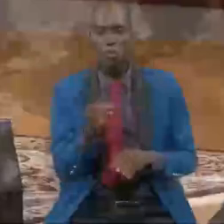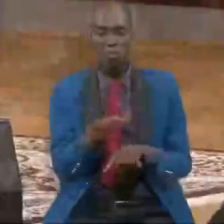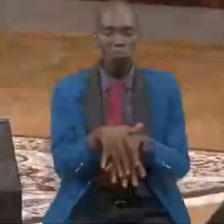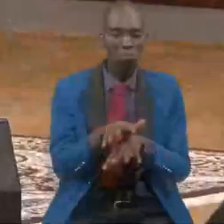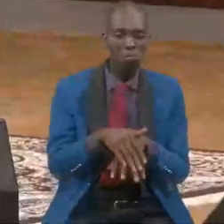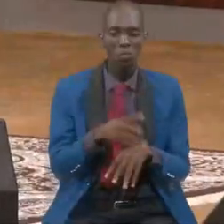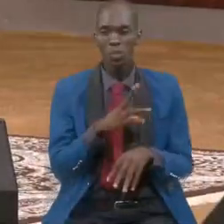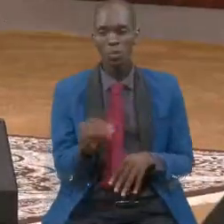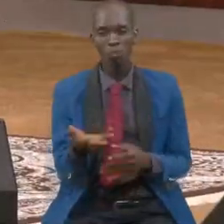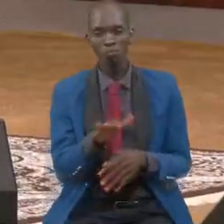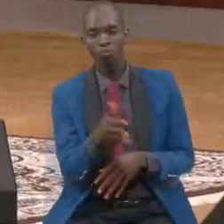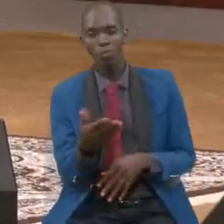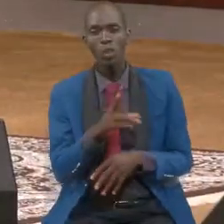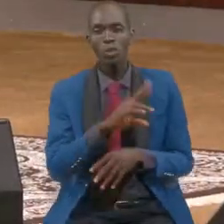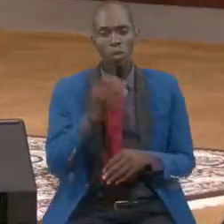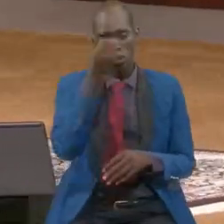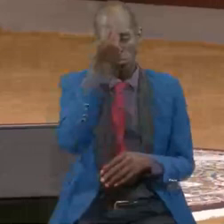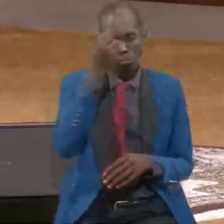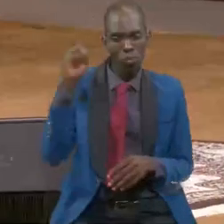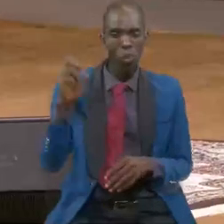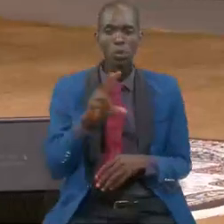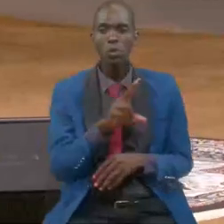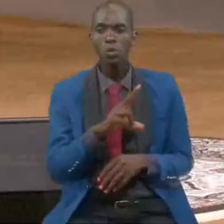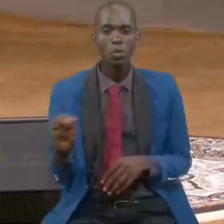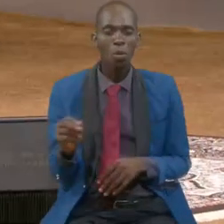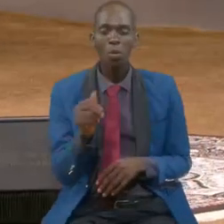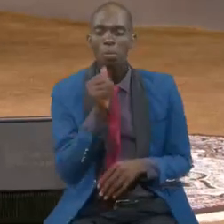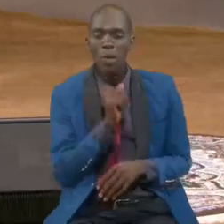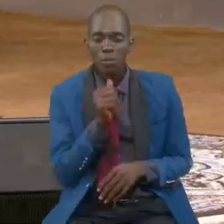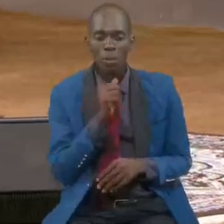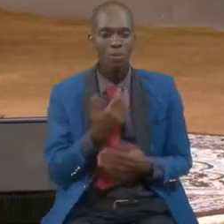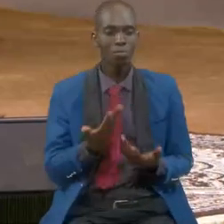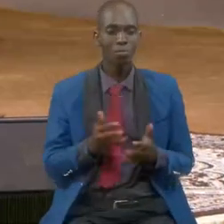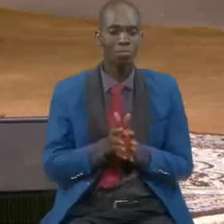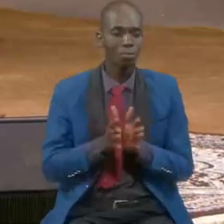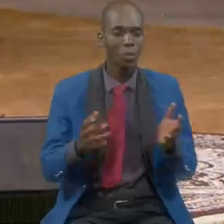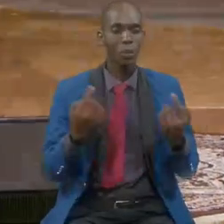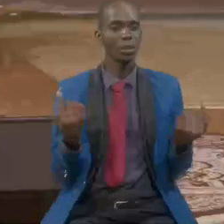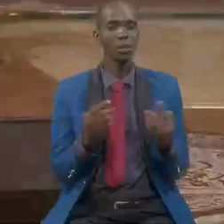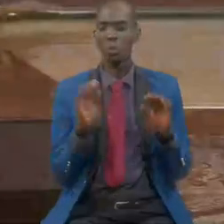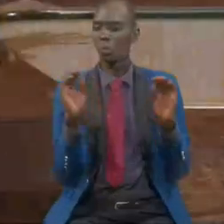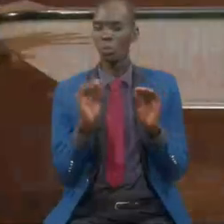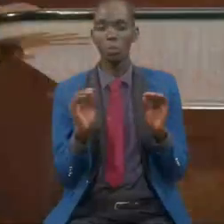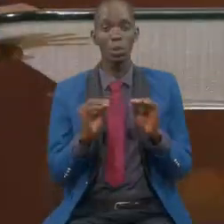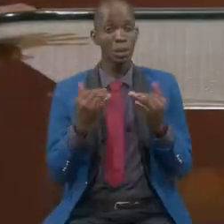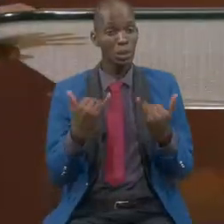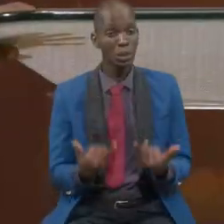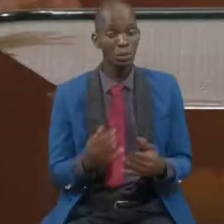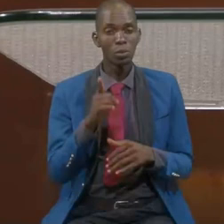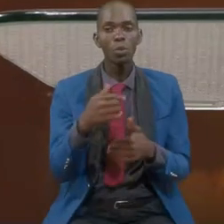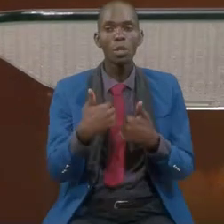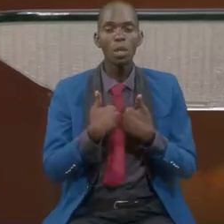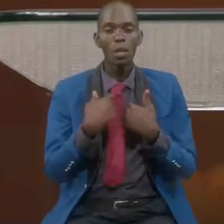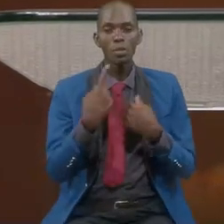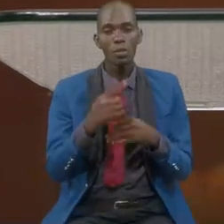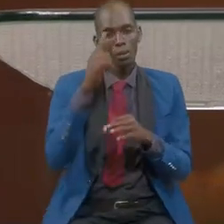pas d'hypocrisie, pas de malhonnêteté, pas de désobéissance, pas de péché public ou privé, rien d'autre. Alors vous